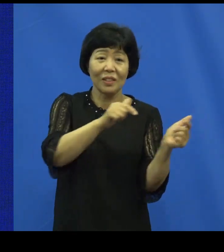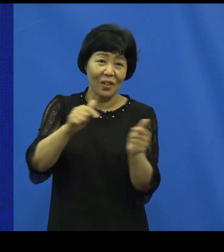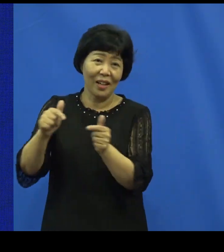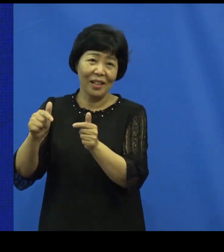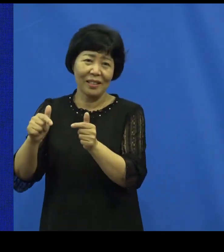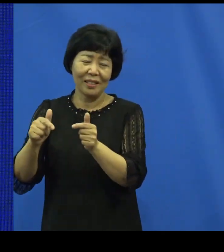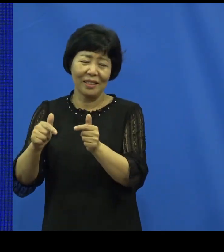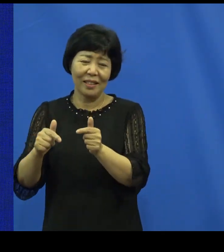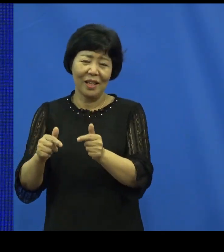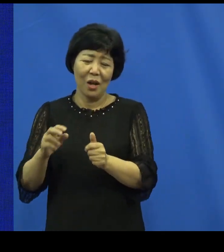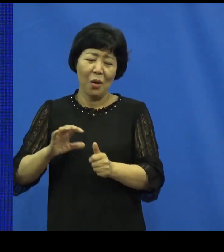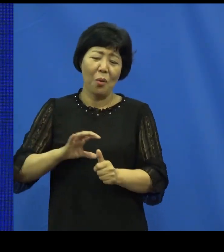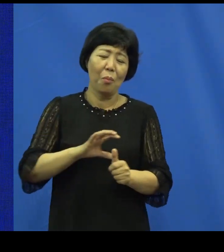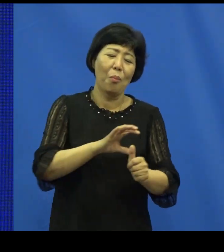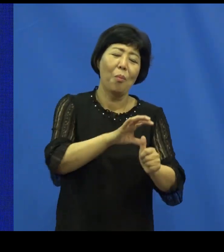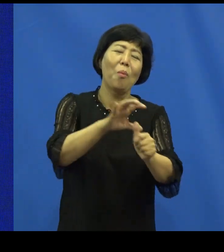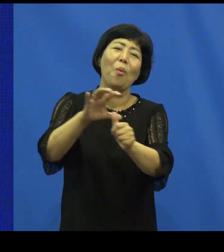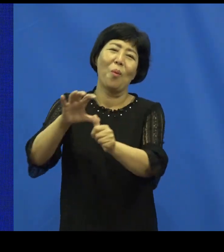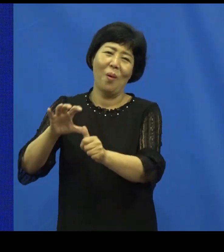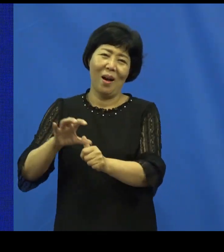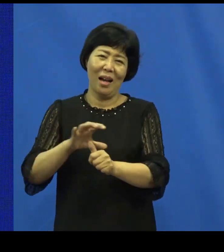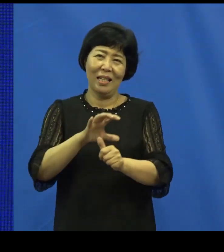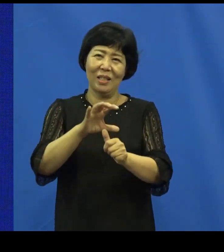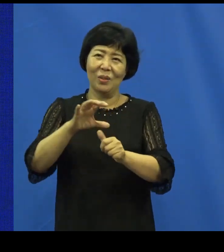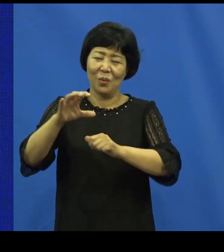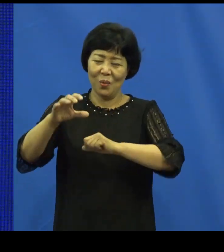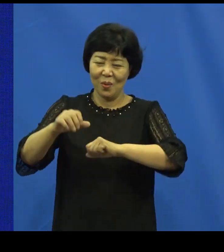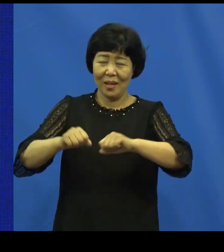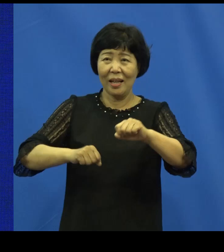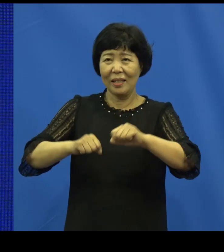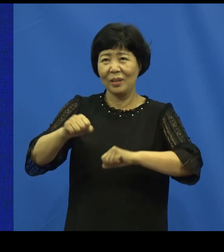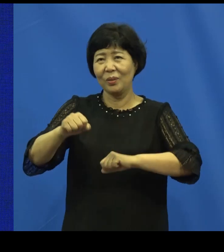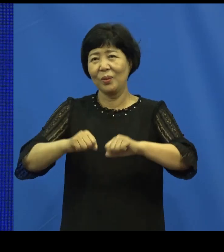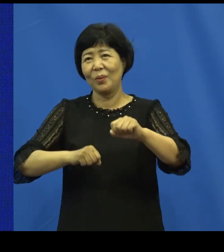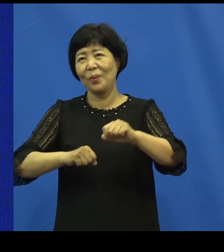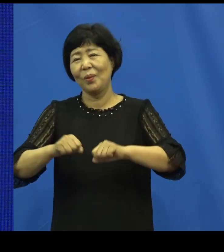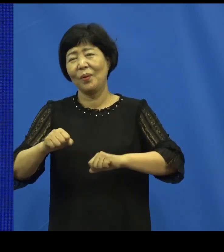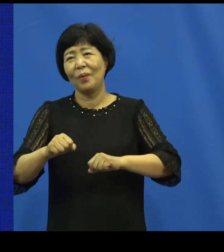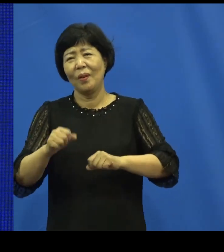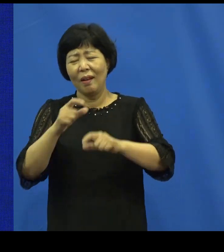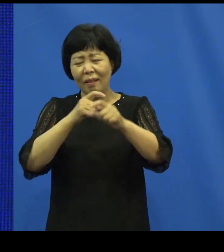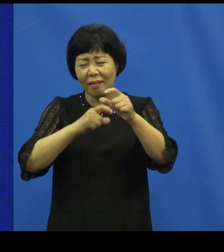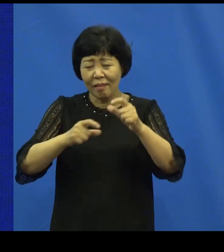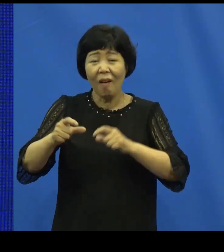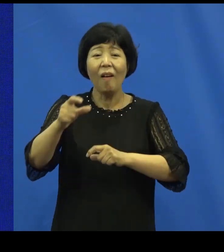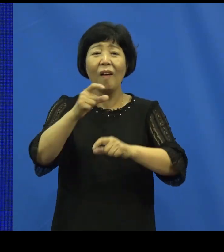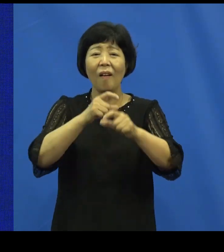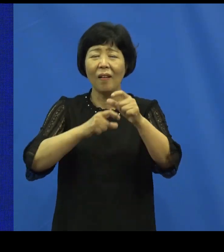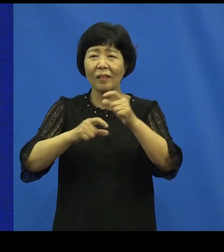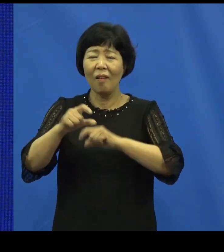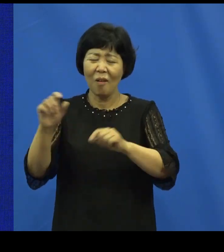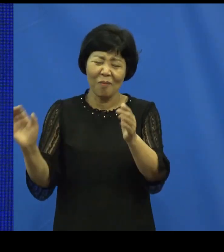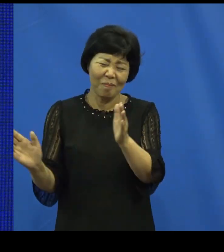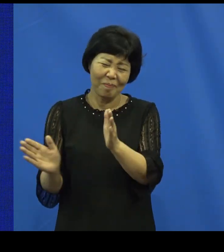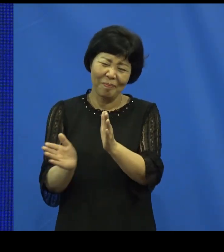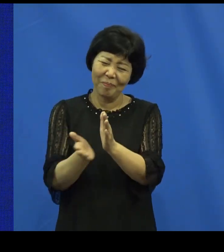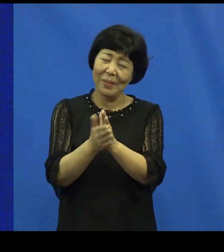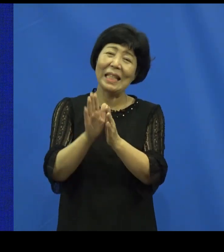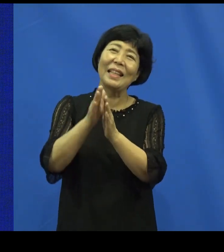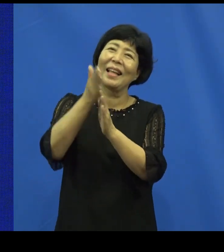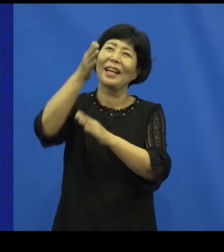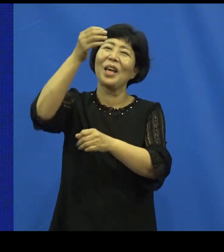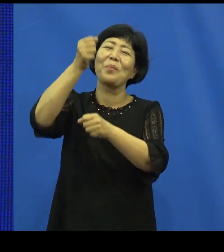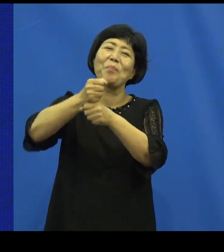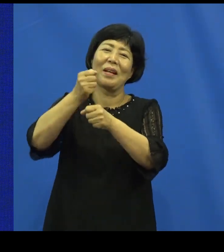다 막으시고 보호하시고 역사가 흐를수록 더 빛이 나게 하시는, 두각을 드러내게 하시는 이